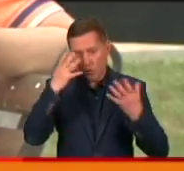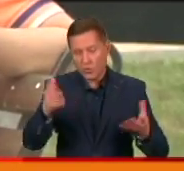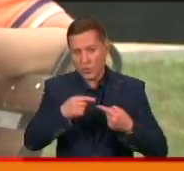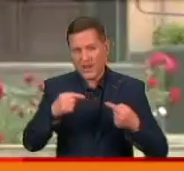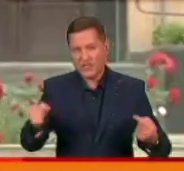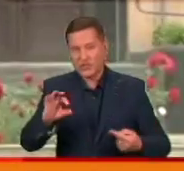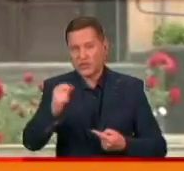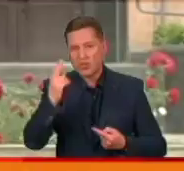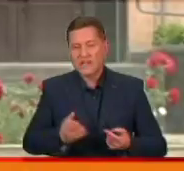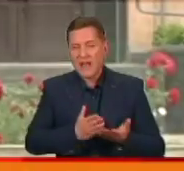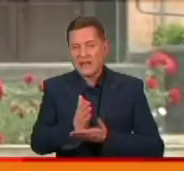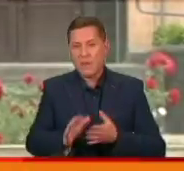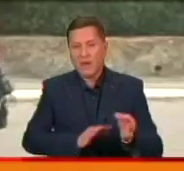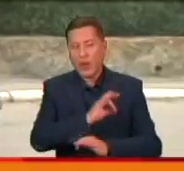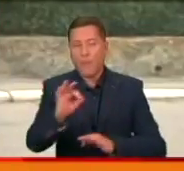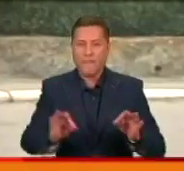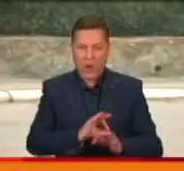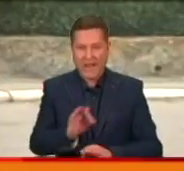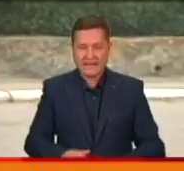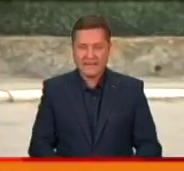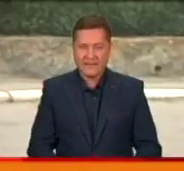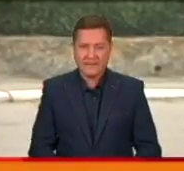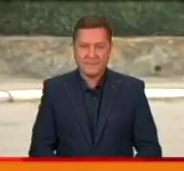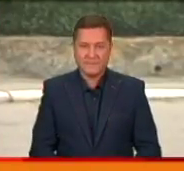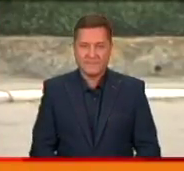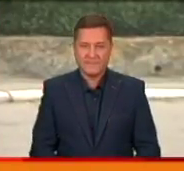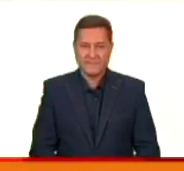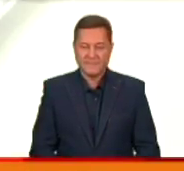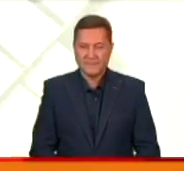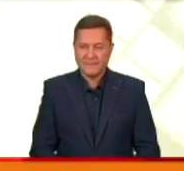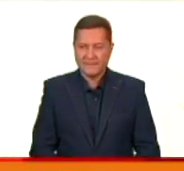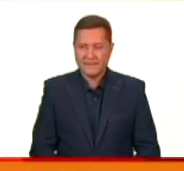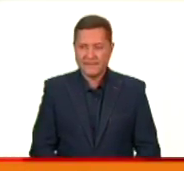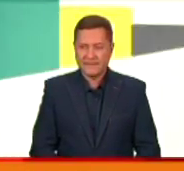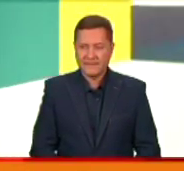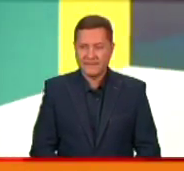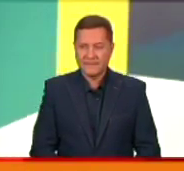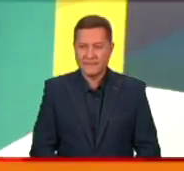напрямків і проєктів. Анастасія Ячкалова, Олексій Мироненко, програма «Вікна», СТБ.